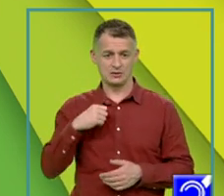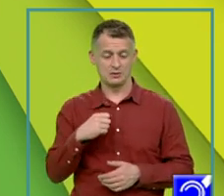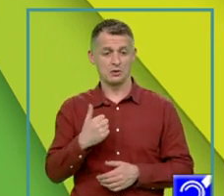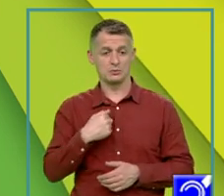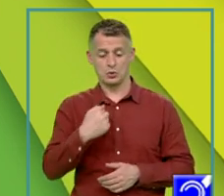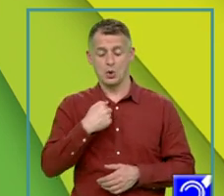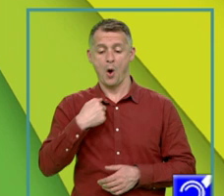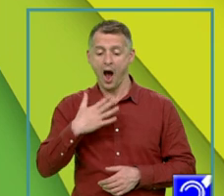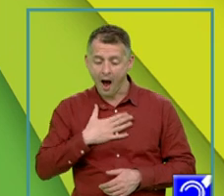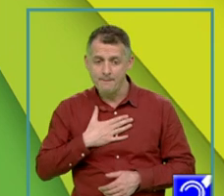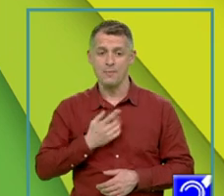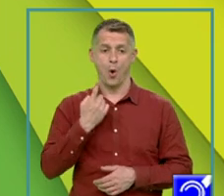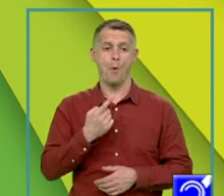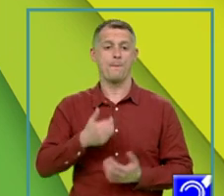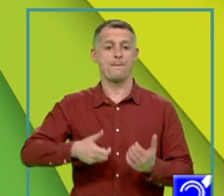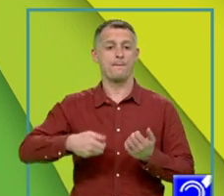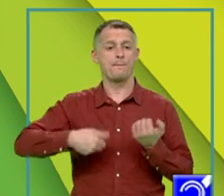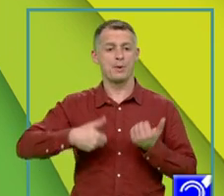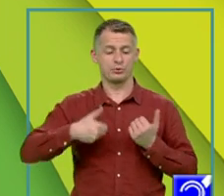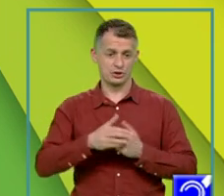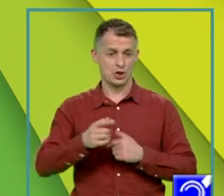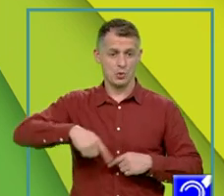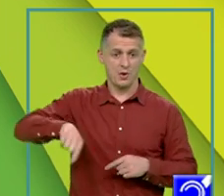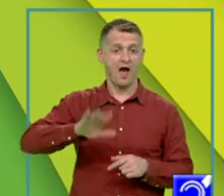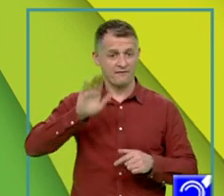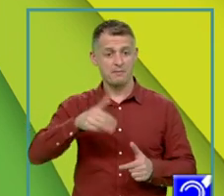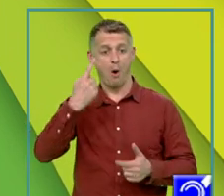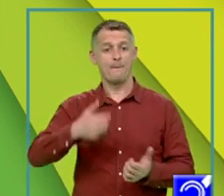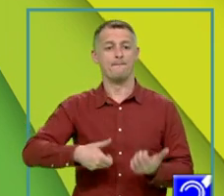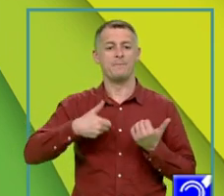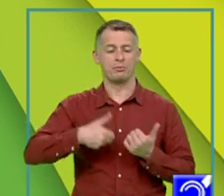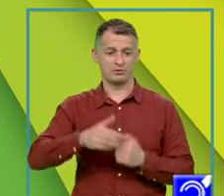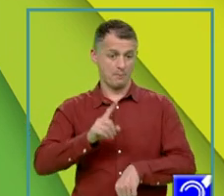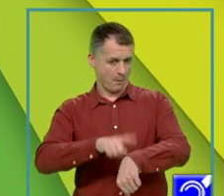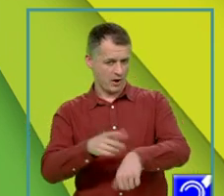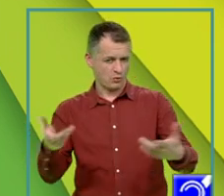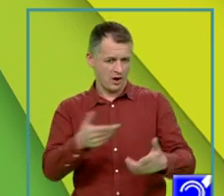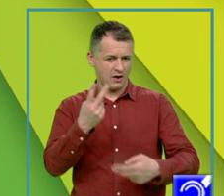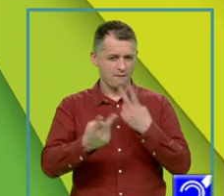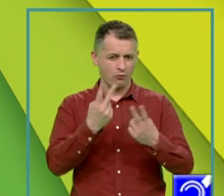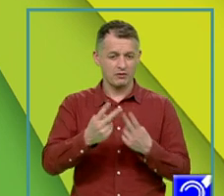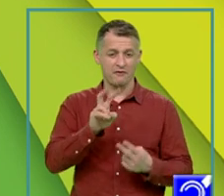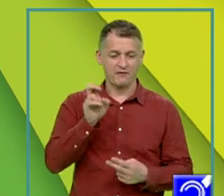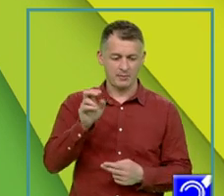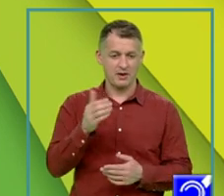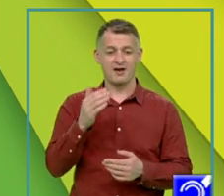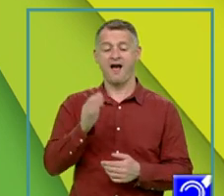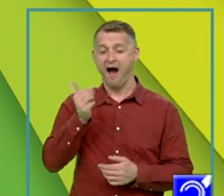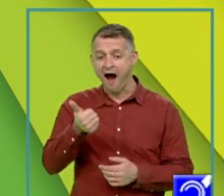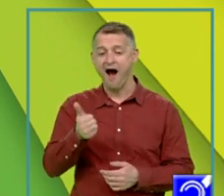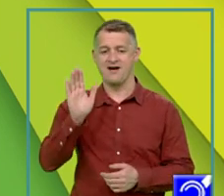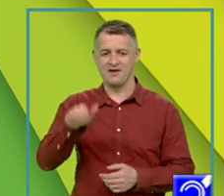Eu am o păpușă Noi avem o păpușă dar în momentul în care folosesc verbul a avea pentru